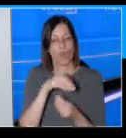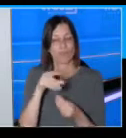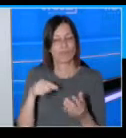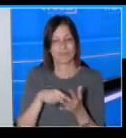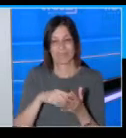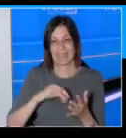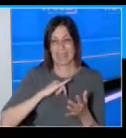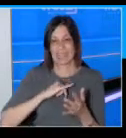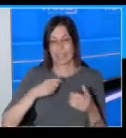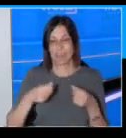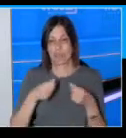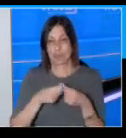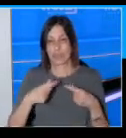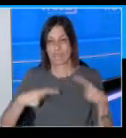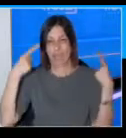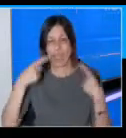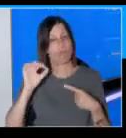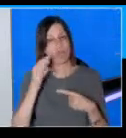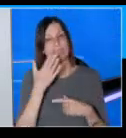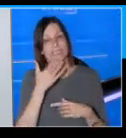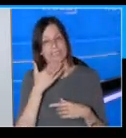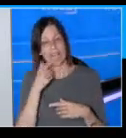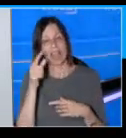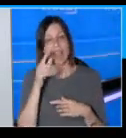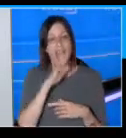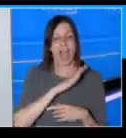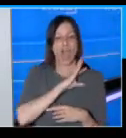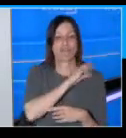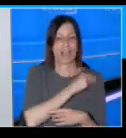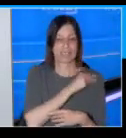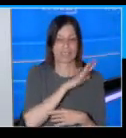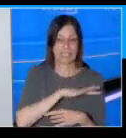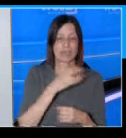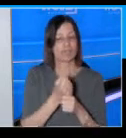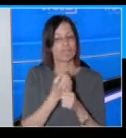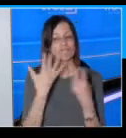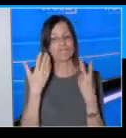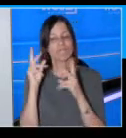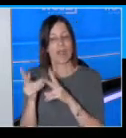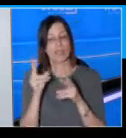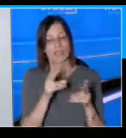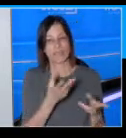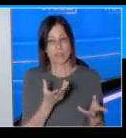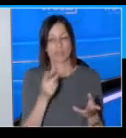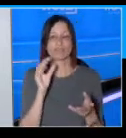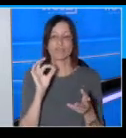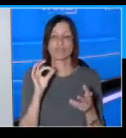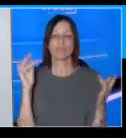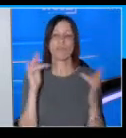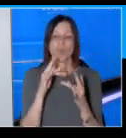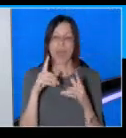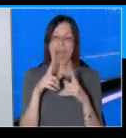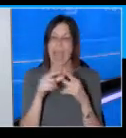האינטרס המשותף היום של ישראל, הרשות הפלסטינית, יוצרים מספר אלטרנטיבות כלפי רצועת